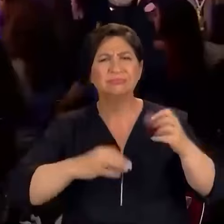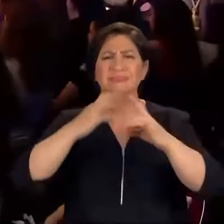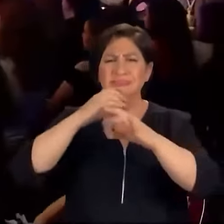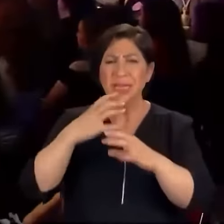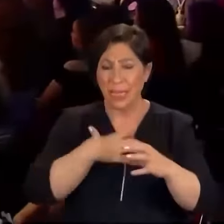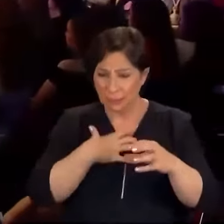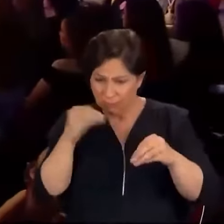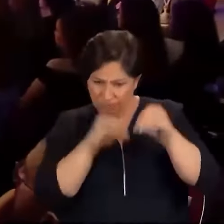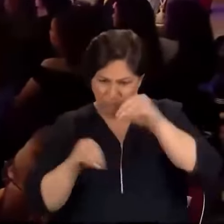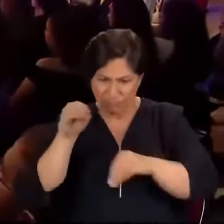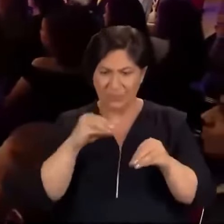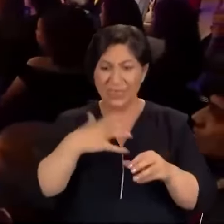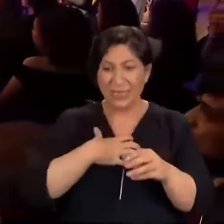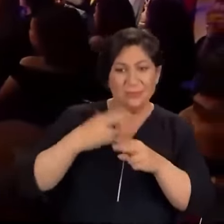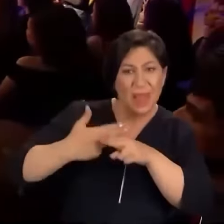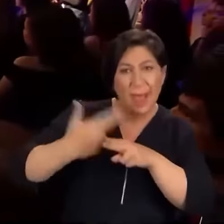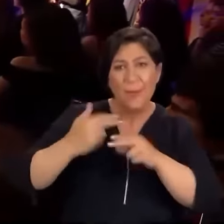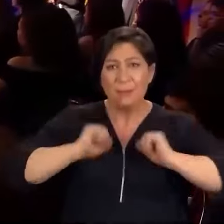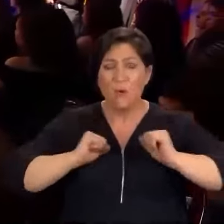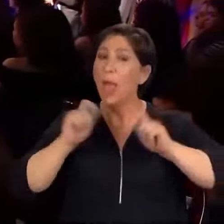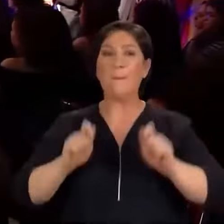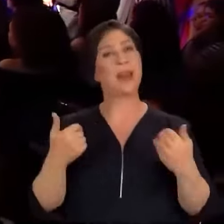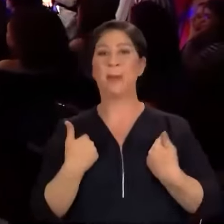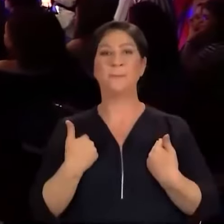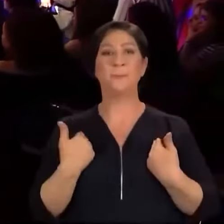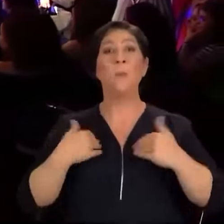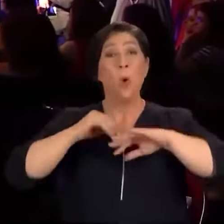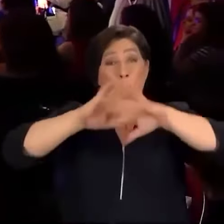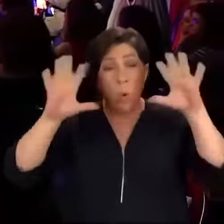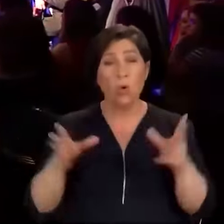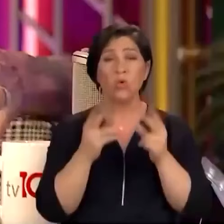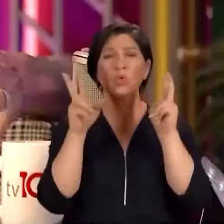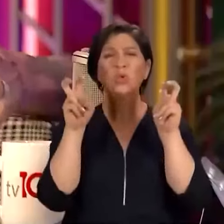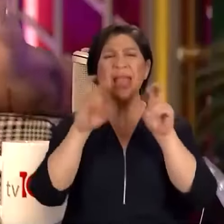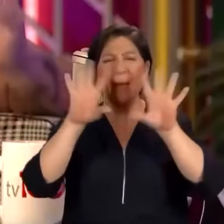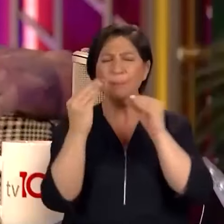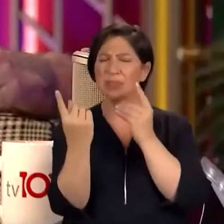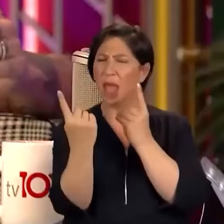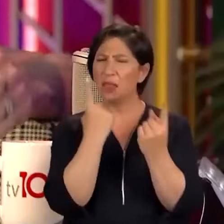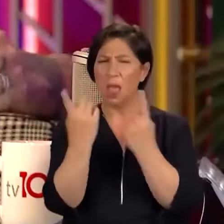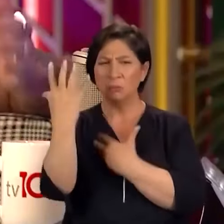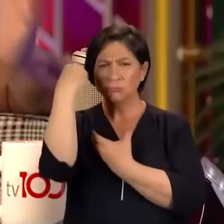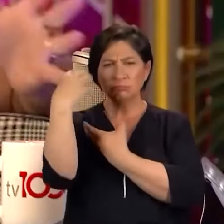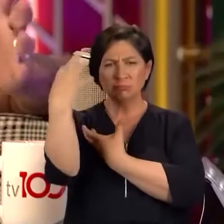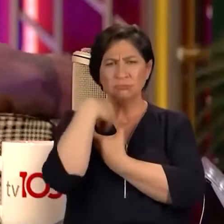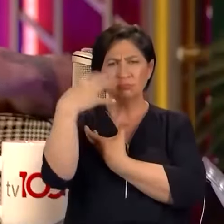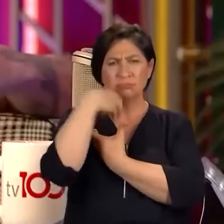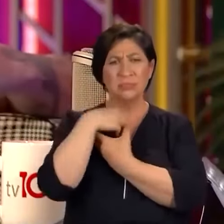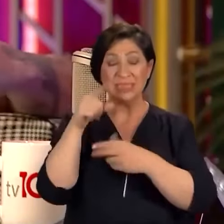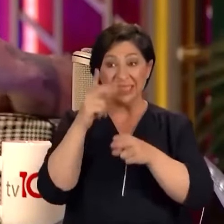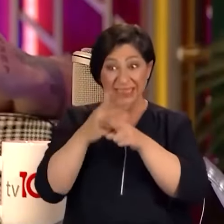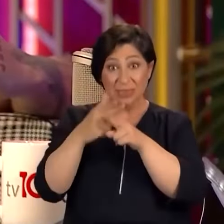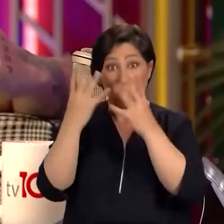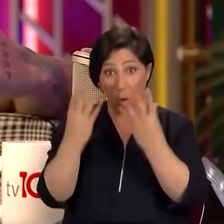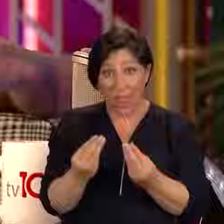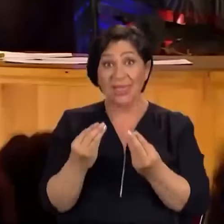kendim kurup soundcheck'ini kendim alabilirim. Yani her konuda kendimi o kadar doldurdum ki şu an aslında yaptığım size hızlı